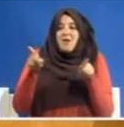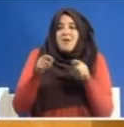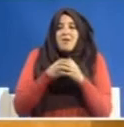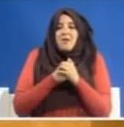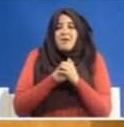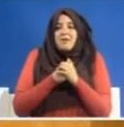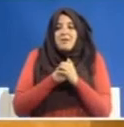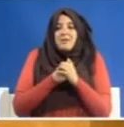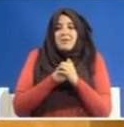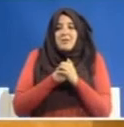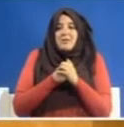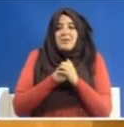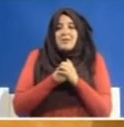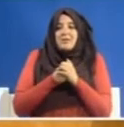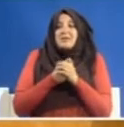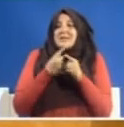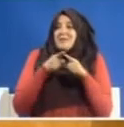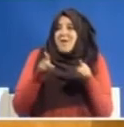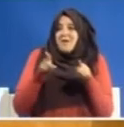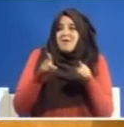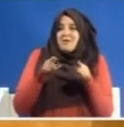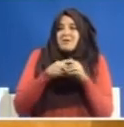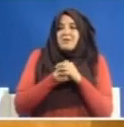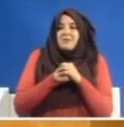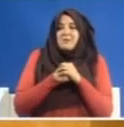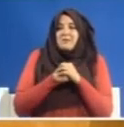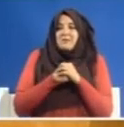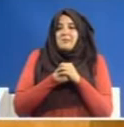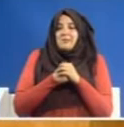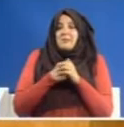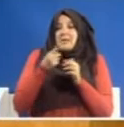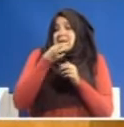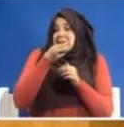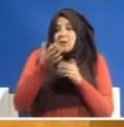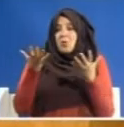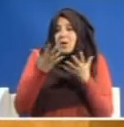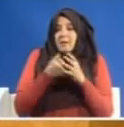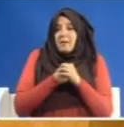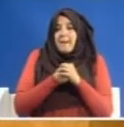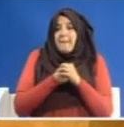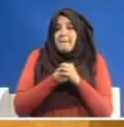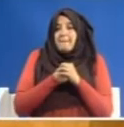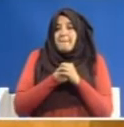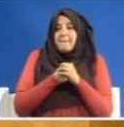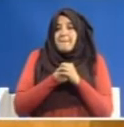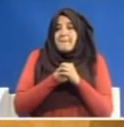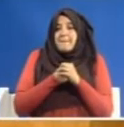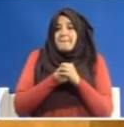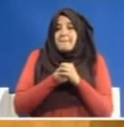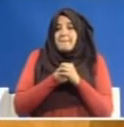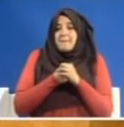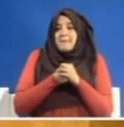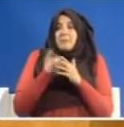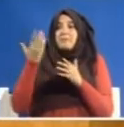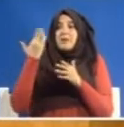حتى لا تحمل، وهذا فرق بين هذا وذاك. فاحنا وش نقول لها؟ نقول لها الآن ما دام هذا الأمر قد